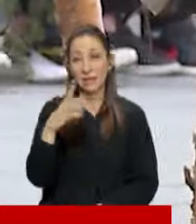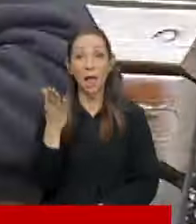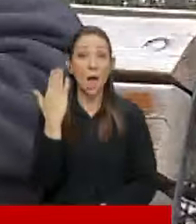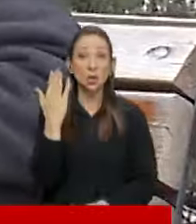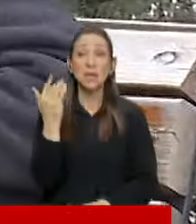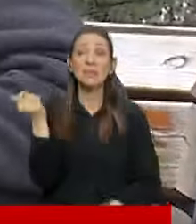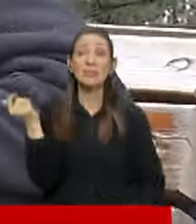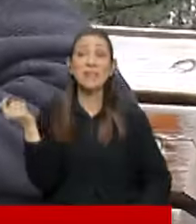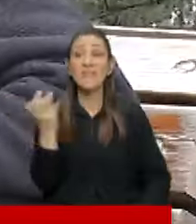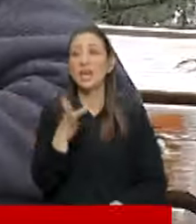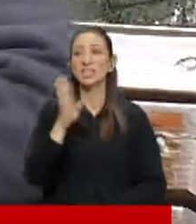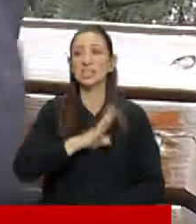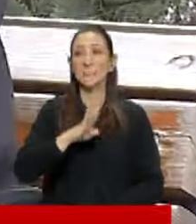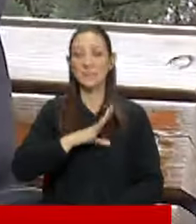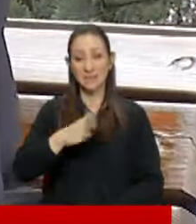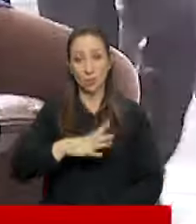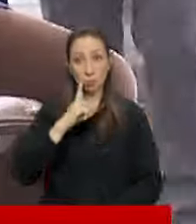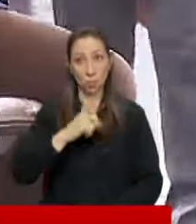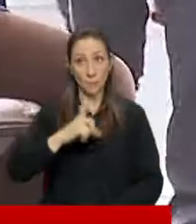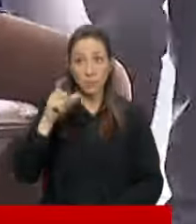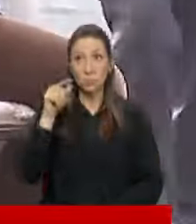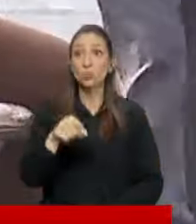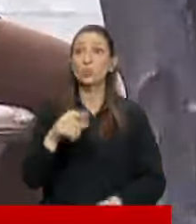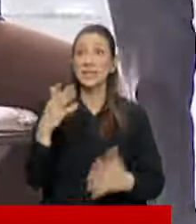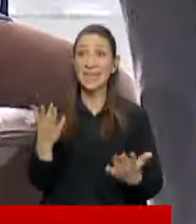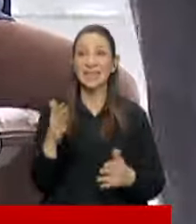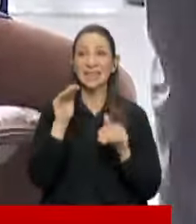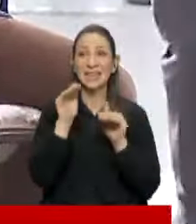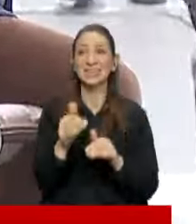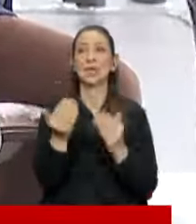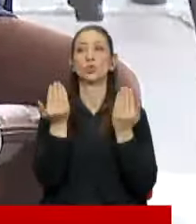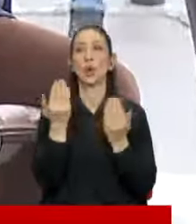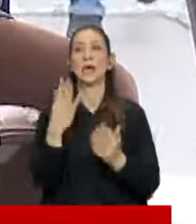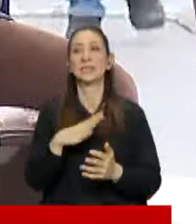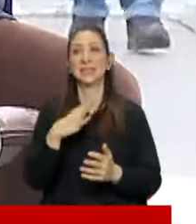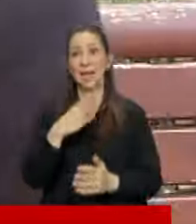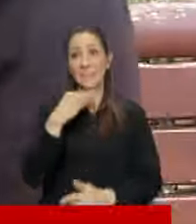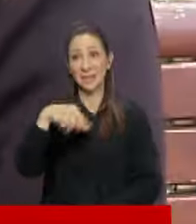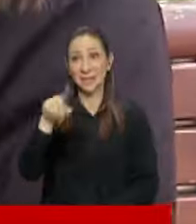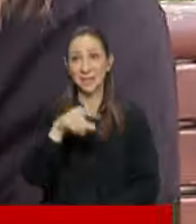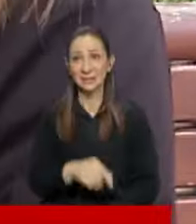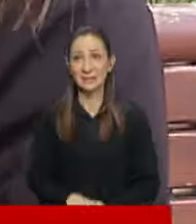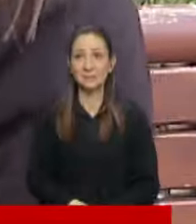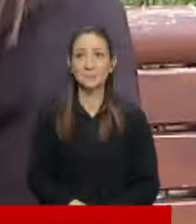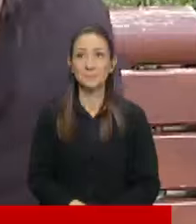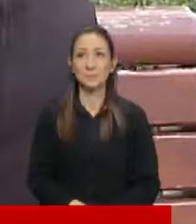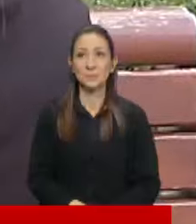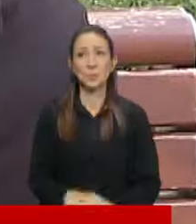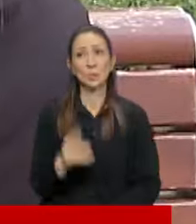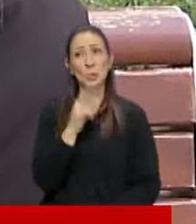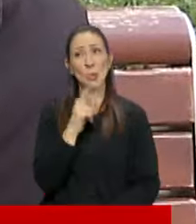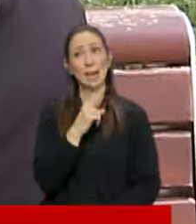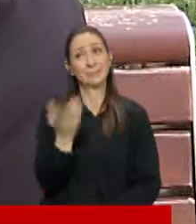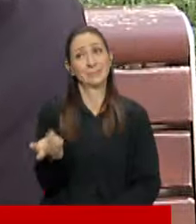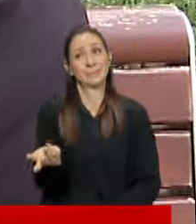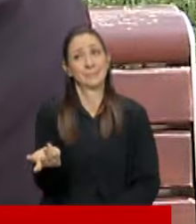önce defalarca sabır isteyen Cumhurbaşkanı bu kez de destek ve dua istedi emekliden. Güleyim